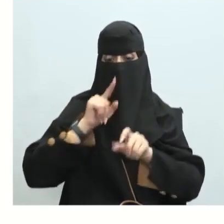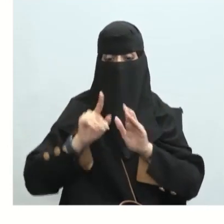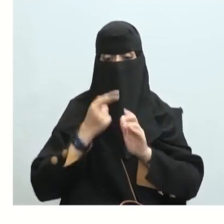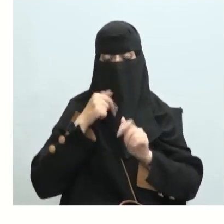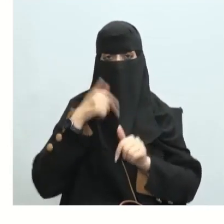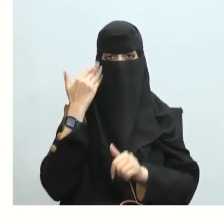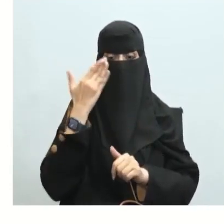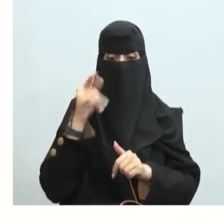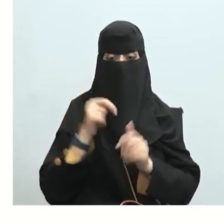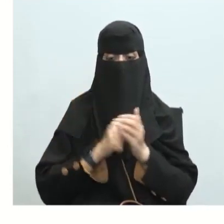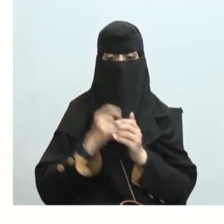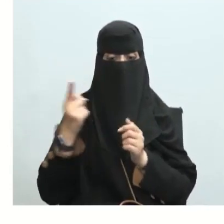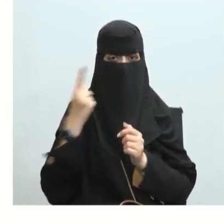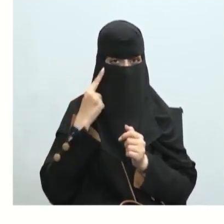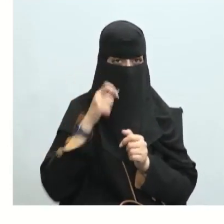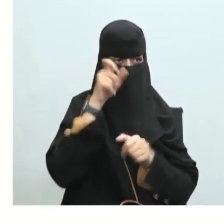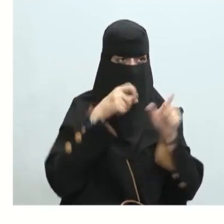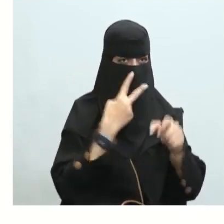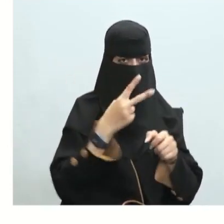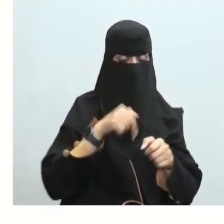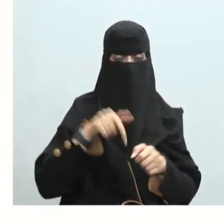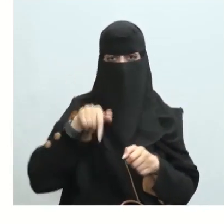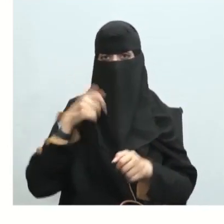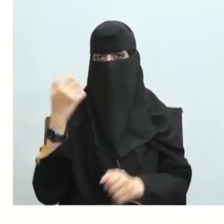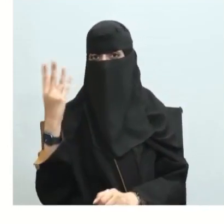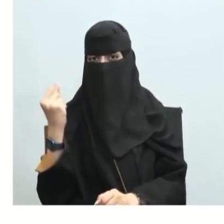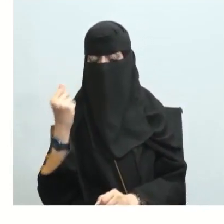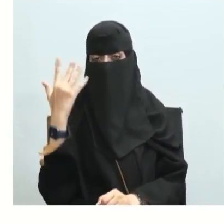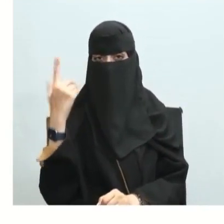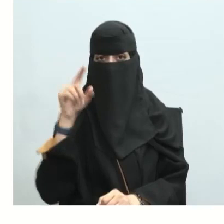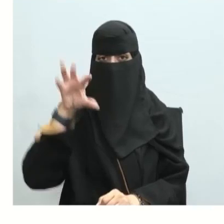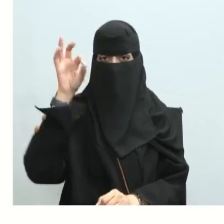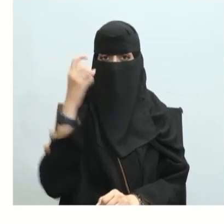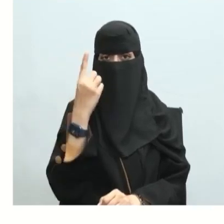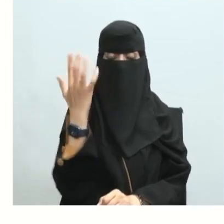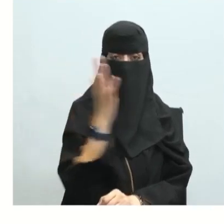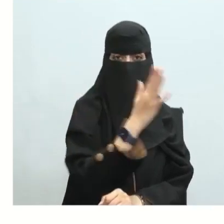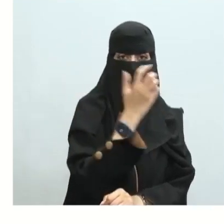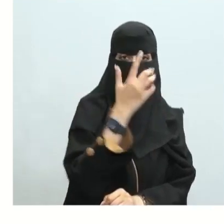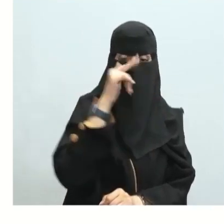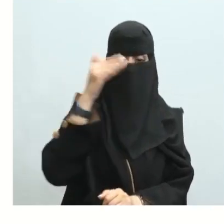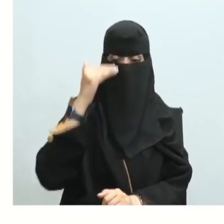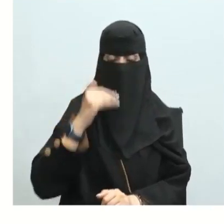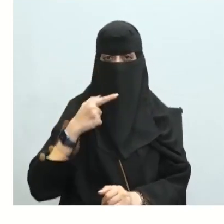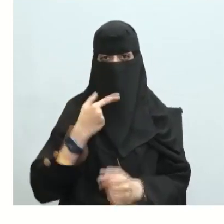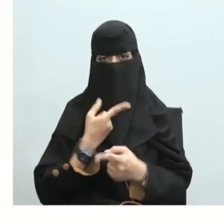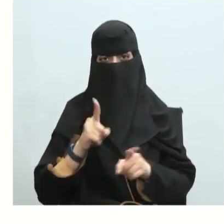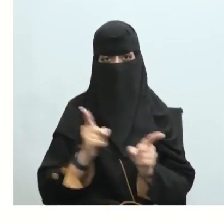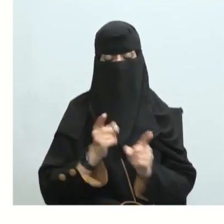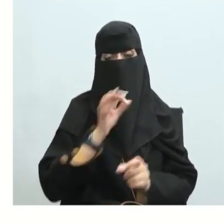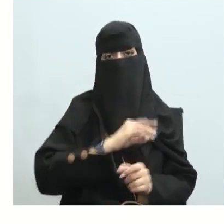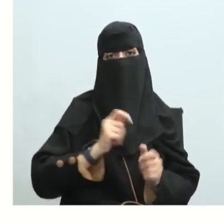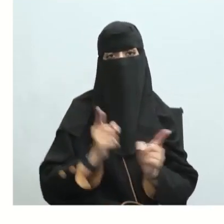التقويم خطبه هنا استجمع لاداء زملائك ضع درجه من خمسه لكل منهم تحت كل مهاره مما ياتي اجمع الدرجات وحدد